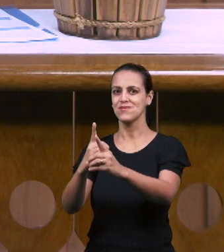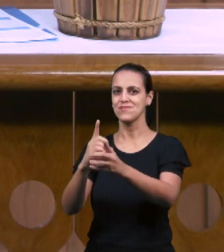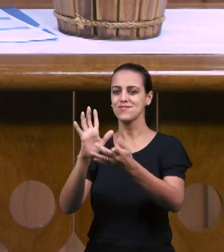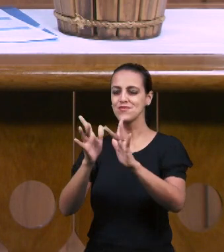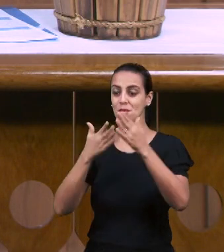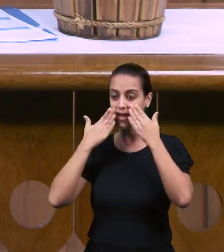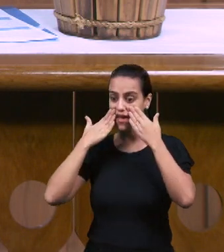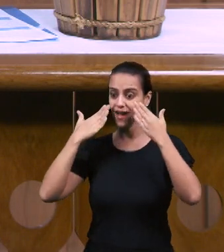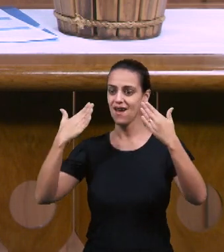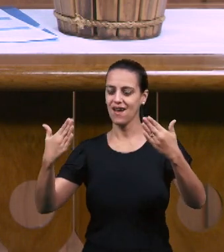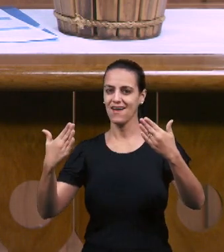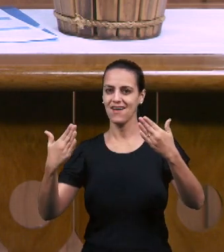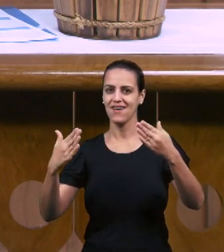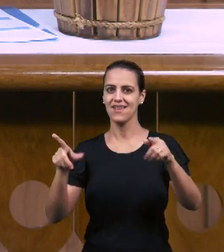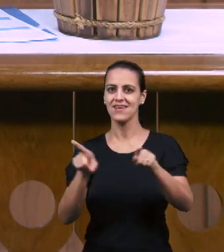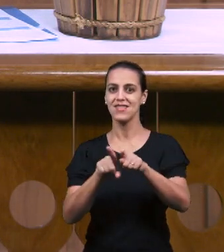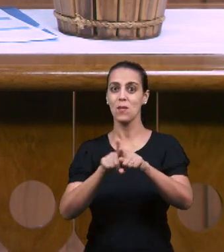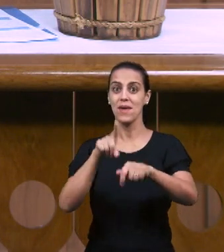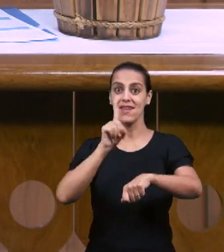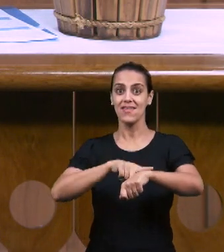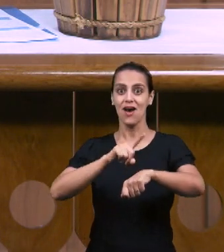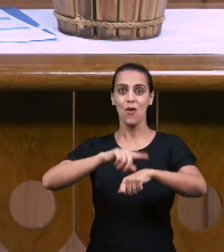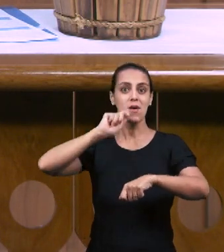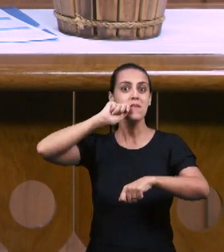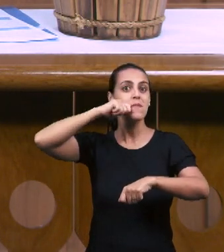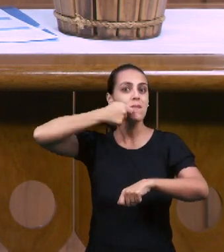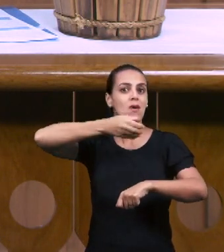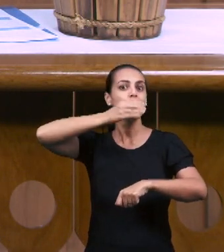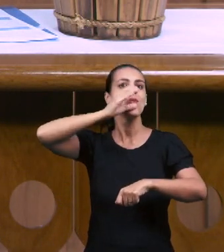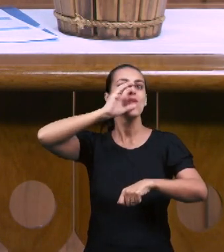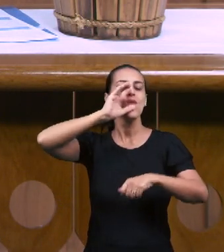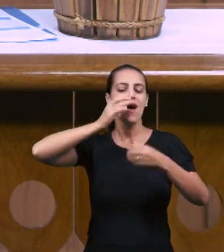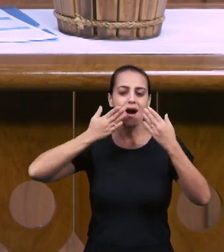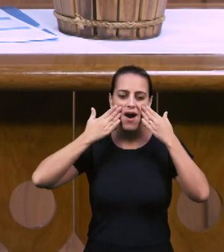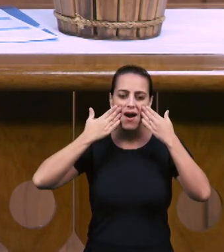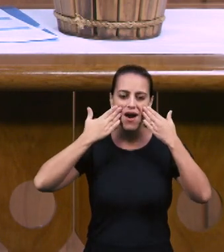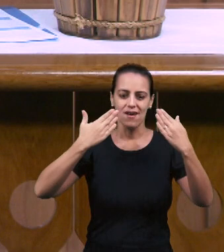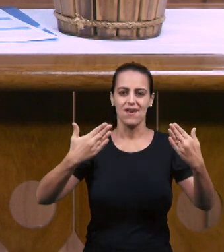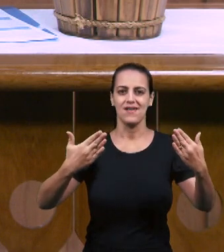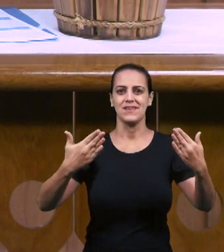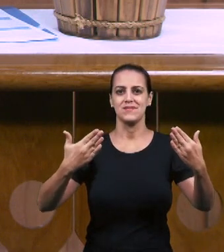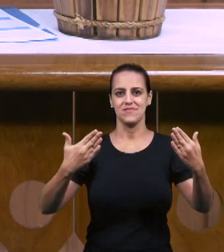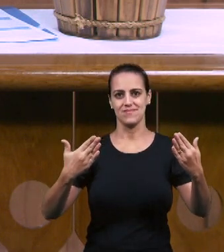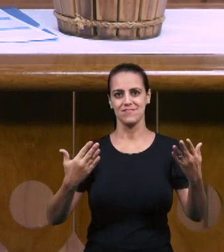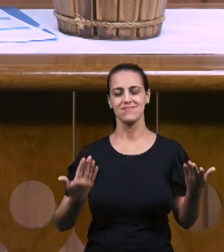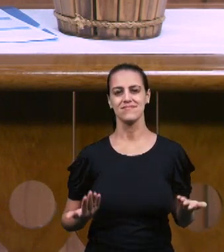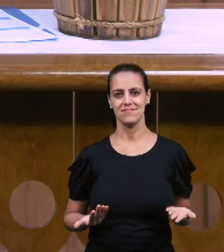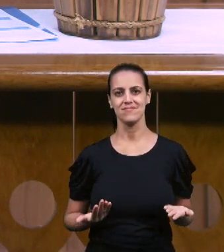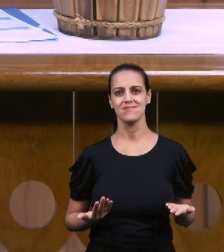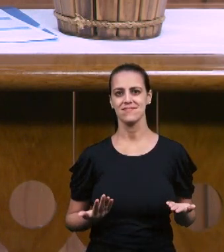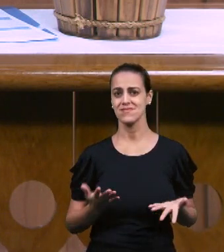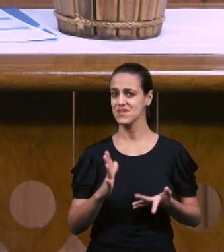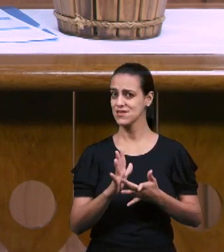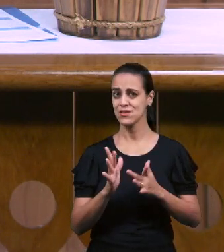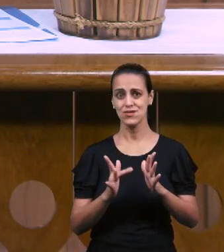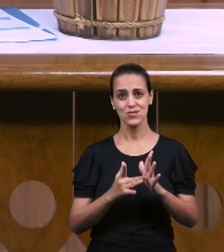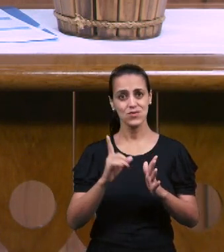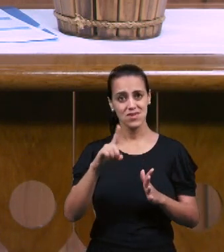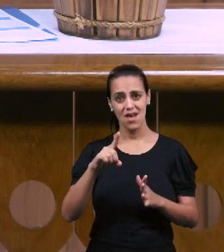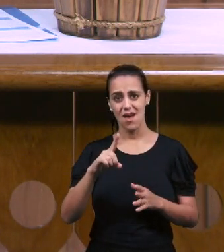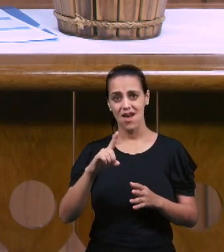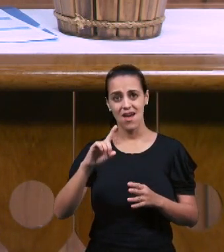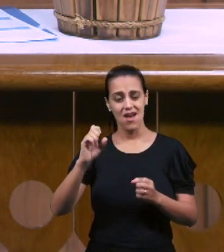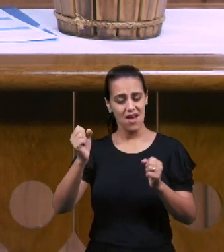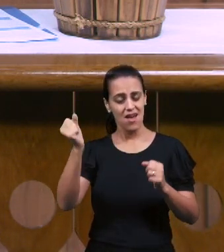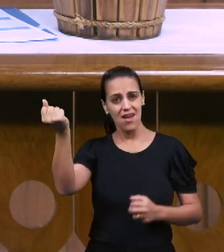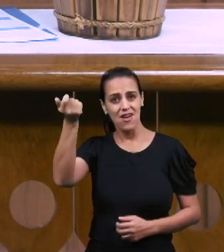moment de la Sainte Seine, il s'est révélé. Et quand il s'est révélé à ceux qui étaient réunis. Donc le salut, c'est la révélation de